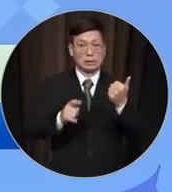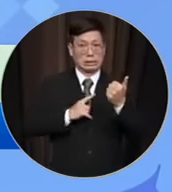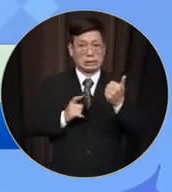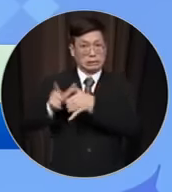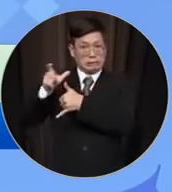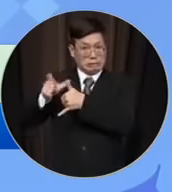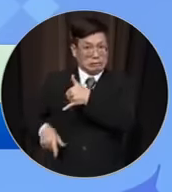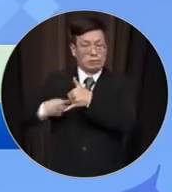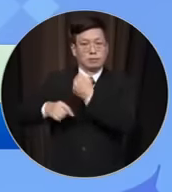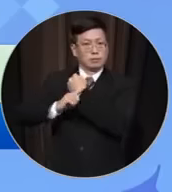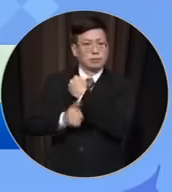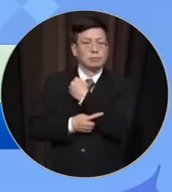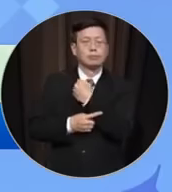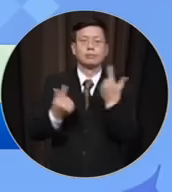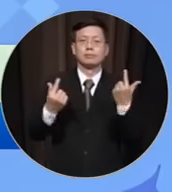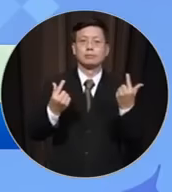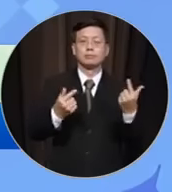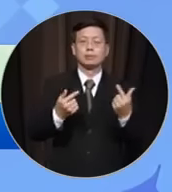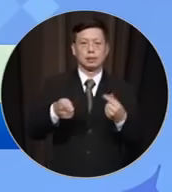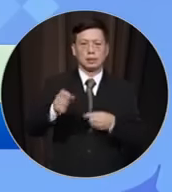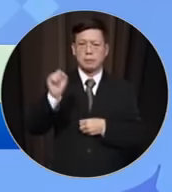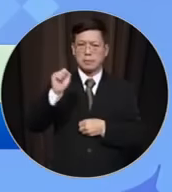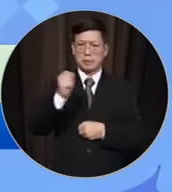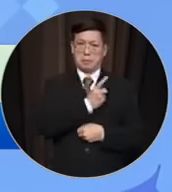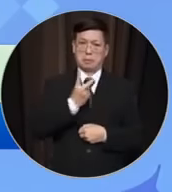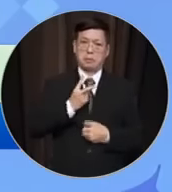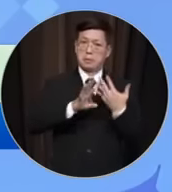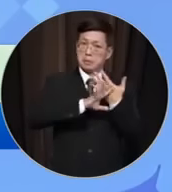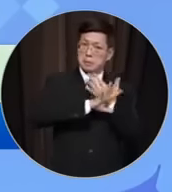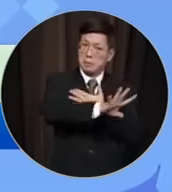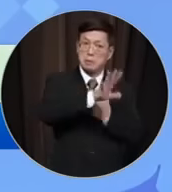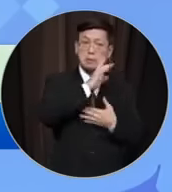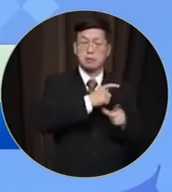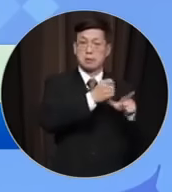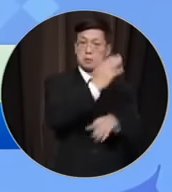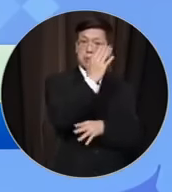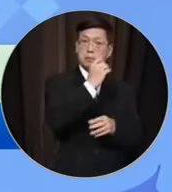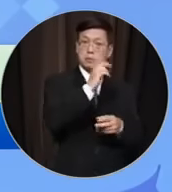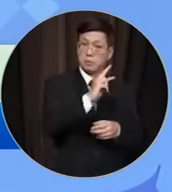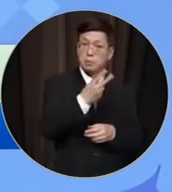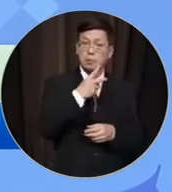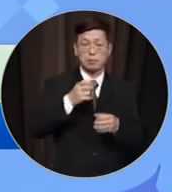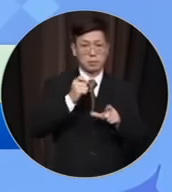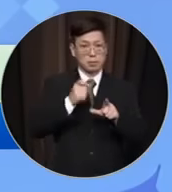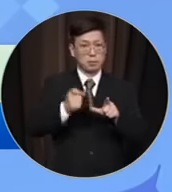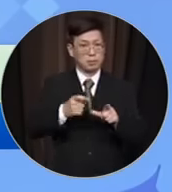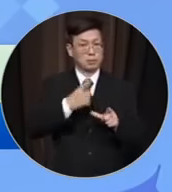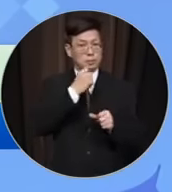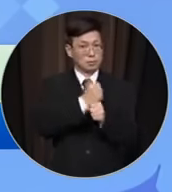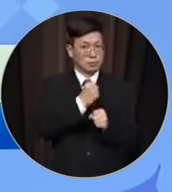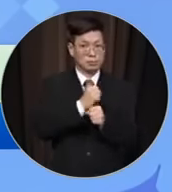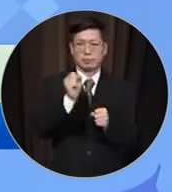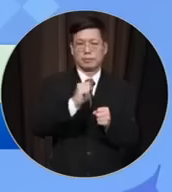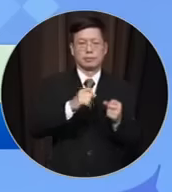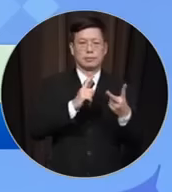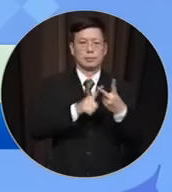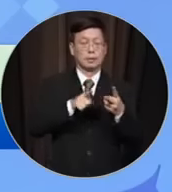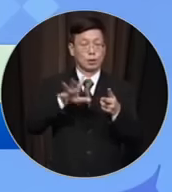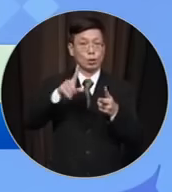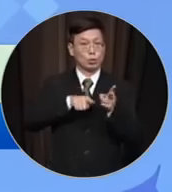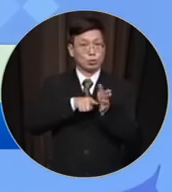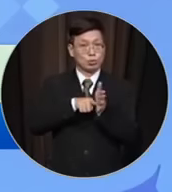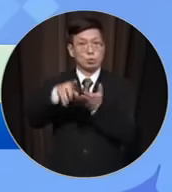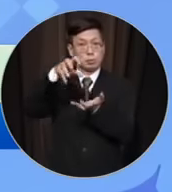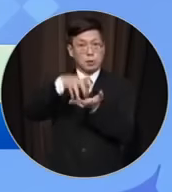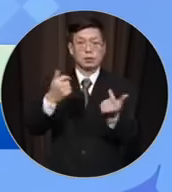行为法内容，包括立法委员不得兼任其他公职或盈利事业之职务，具有专门执照者